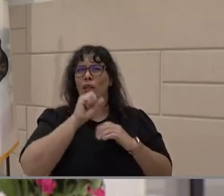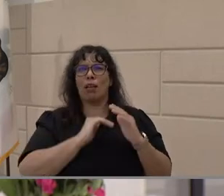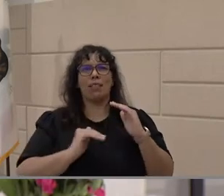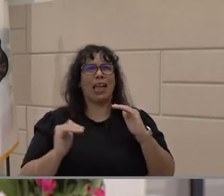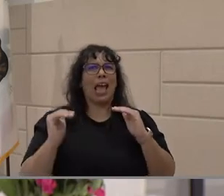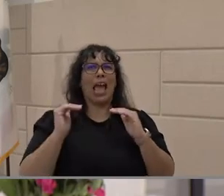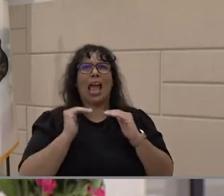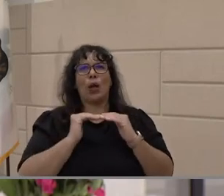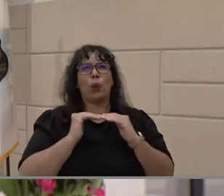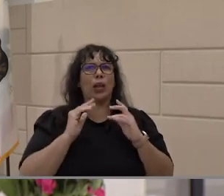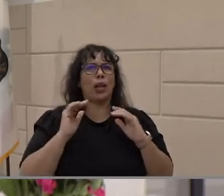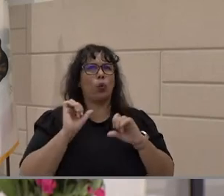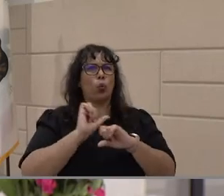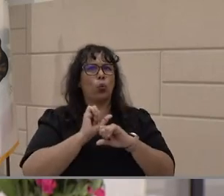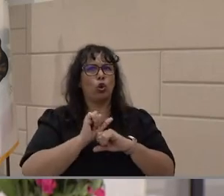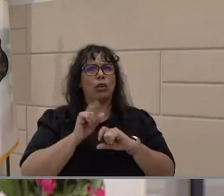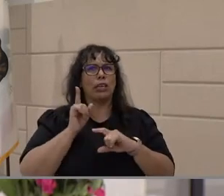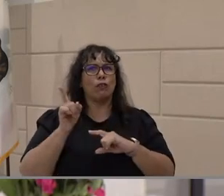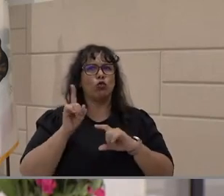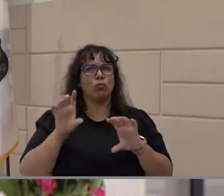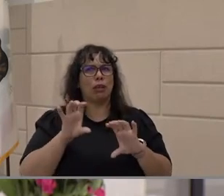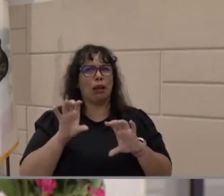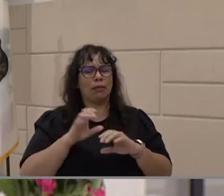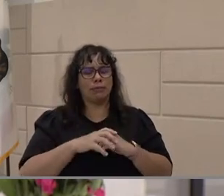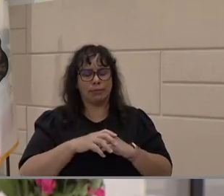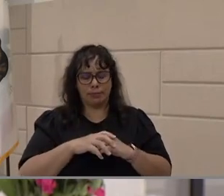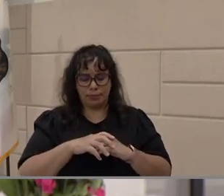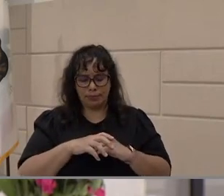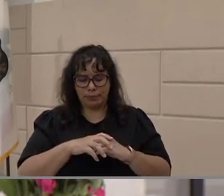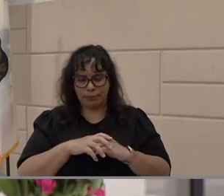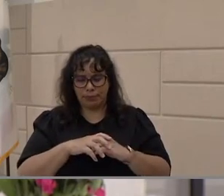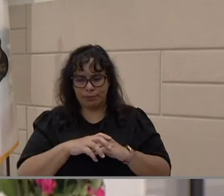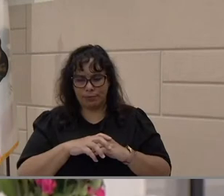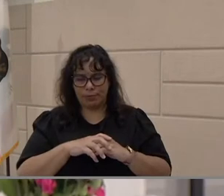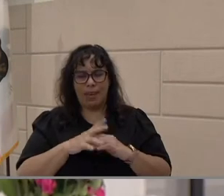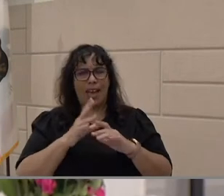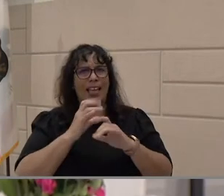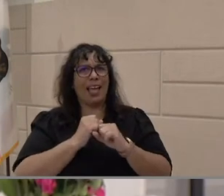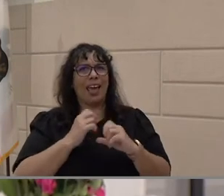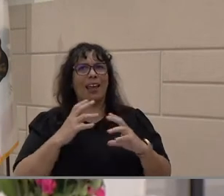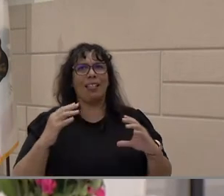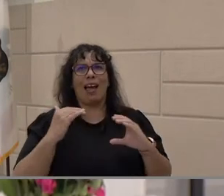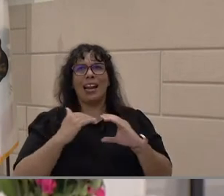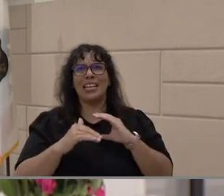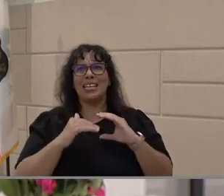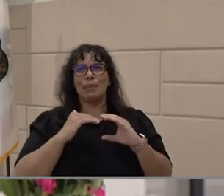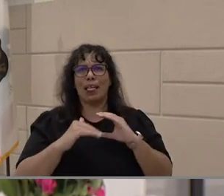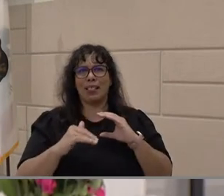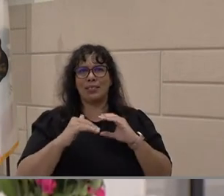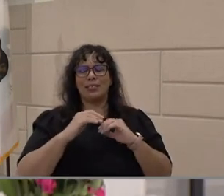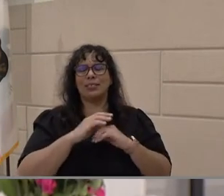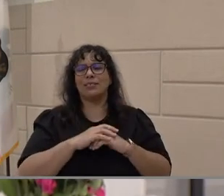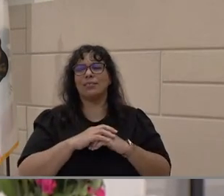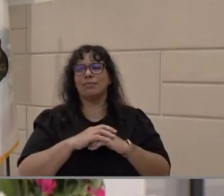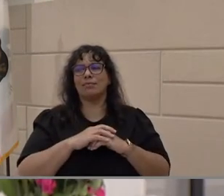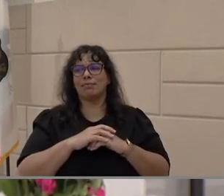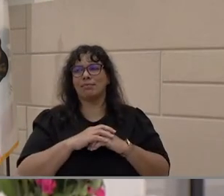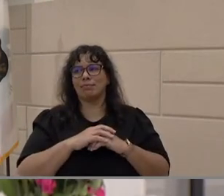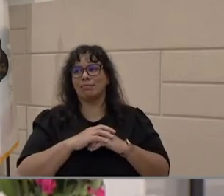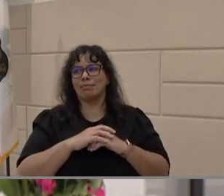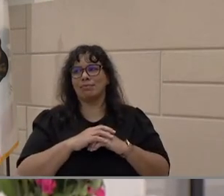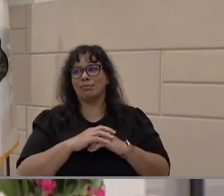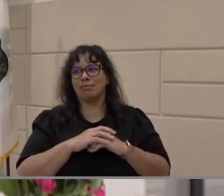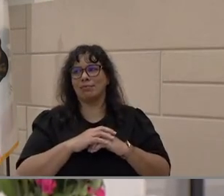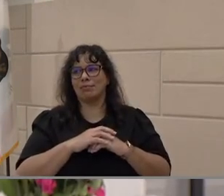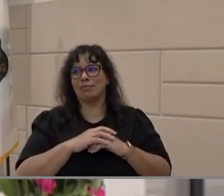ป็นเจ็ดจำปีกิจการสมทรได้บานบำเพ็ญมกหายโลกบานตัวอีเมลจิตรานได้